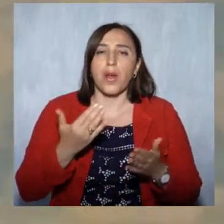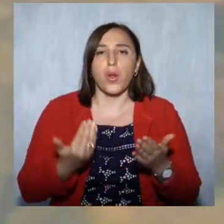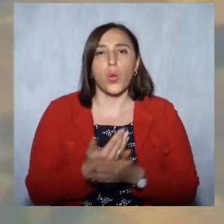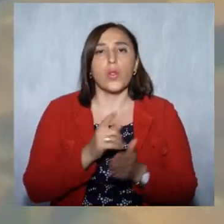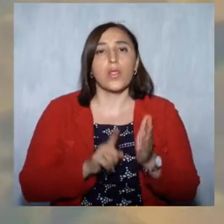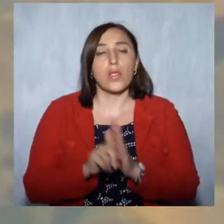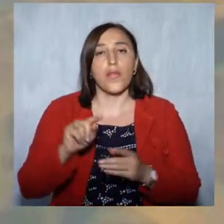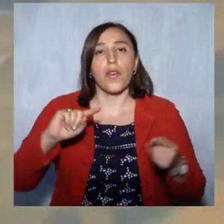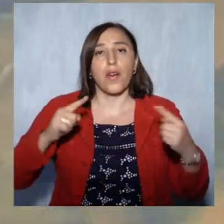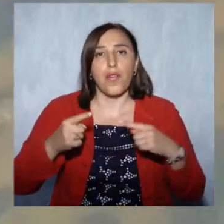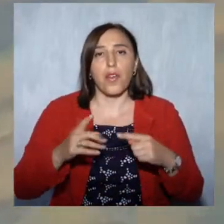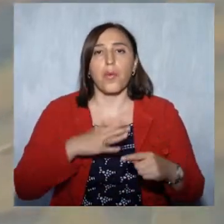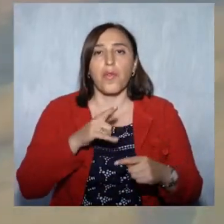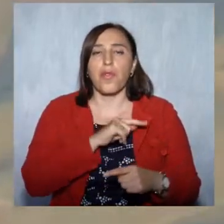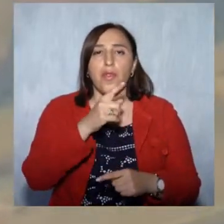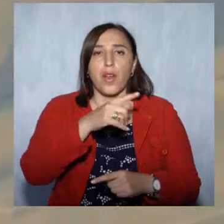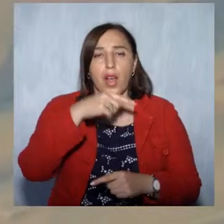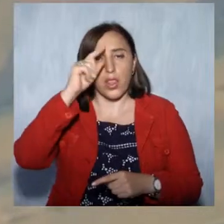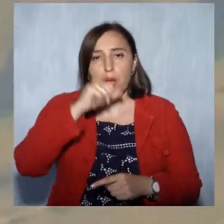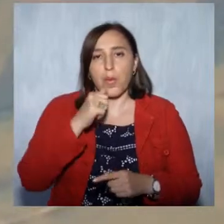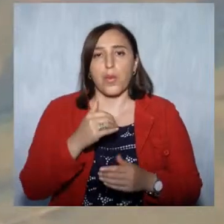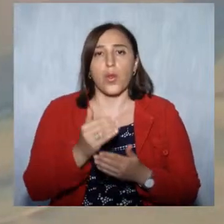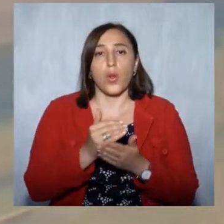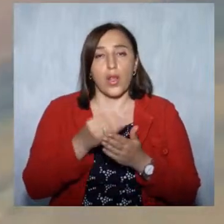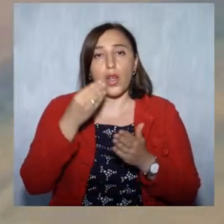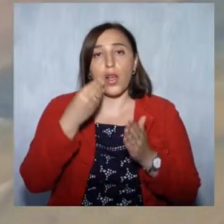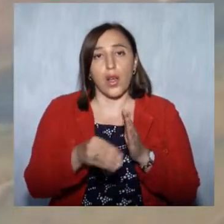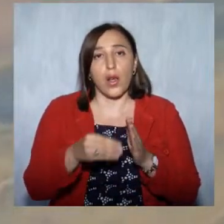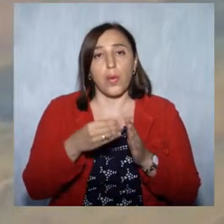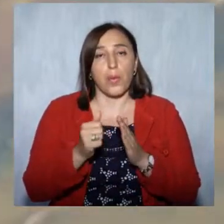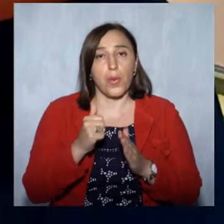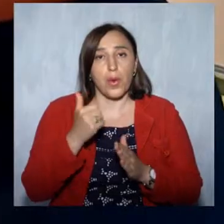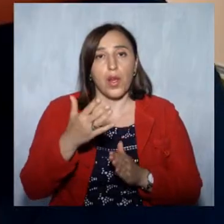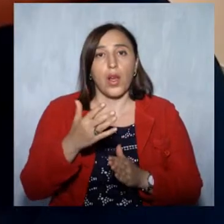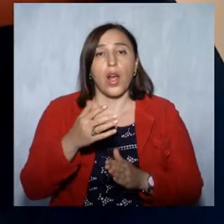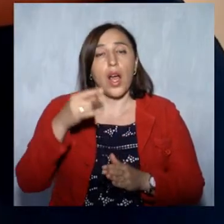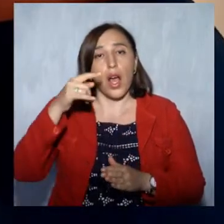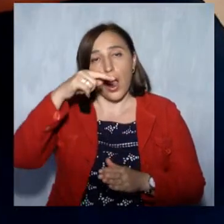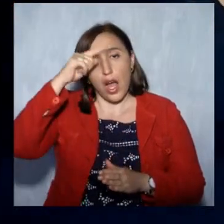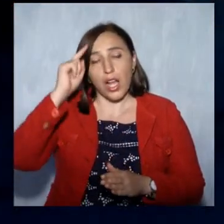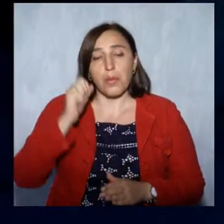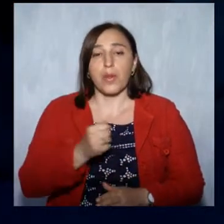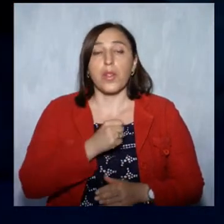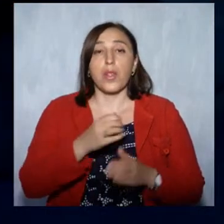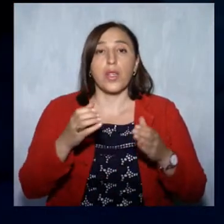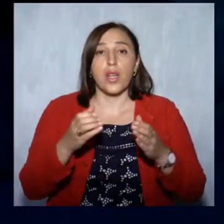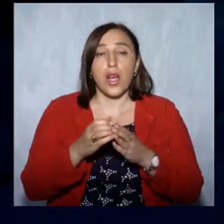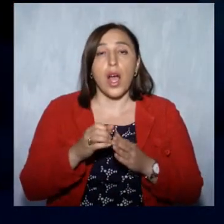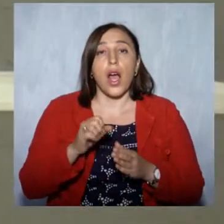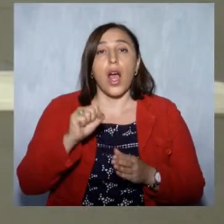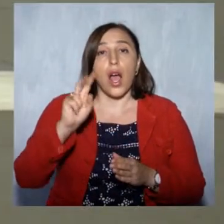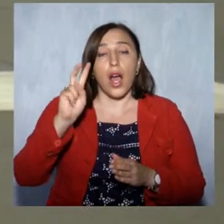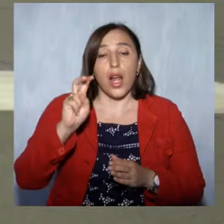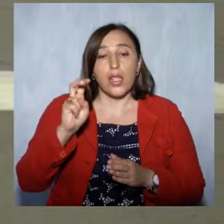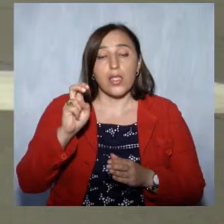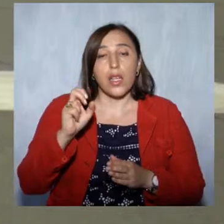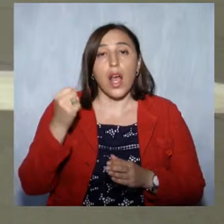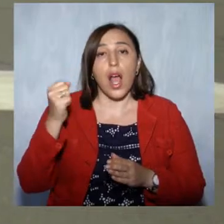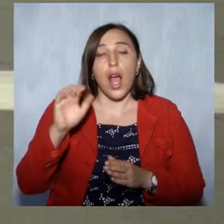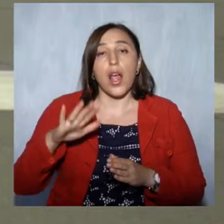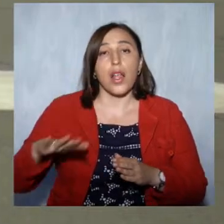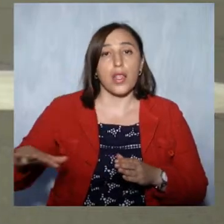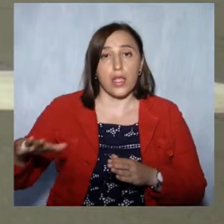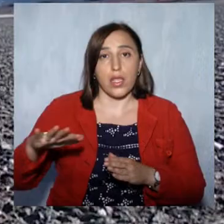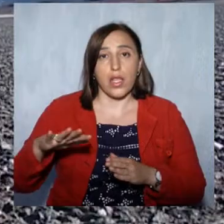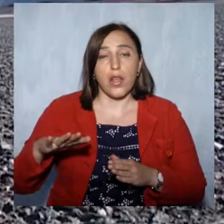խախտումները վերջերս շատ հաճախ են տեղի ունենում։ Օրերս հայտնի դարձավ, որ Ադրբեջանի զինված ուժերը Արցախի արևմտյան հատվածում փորձել են հատել շփման